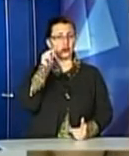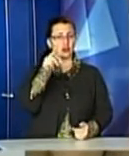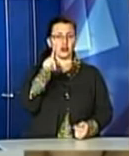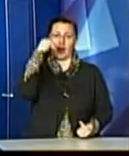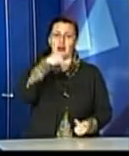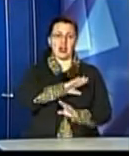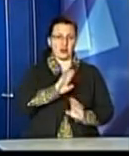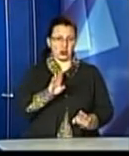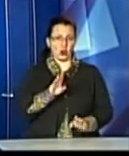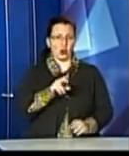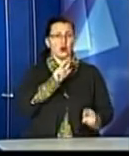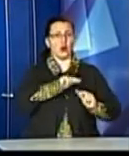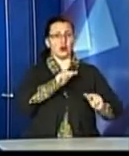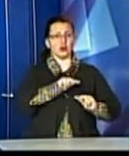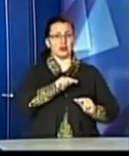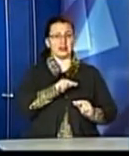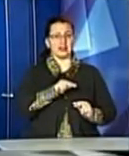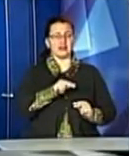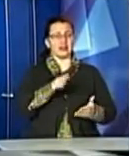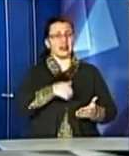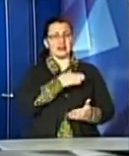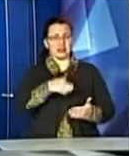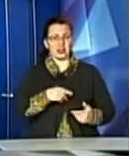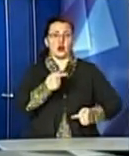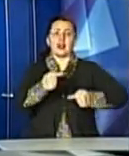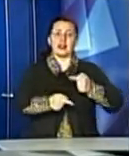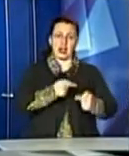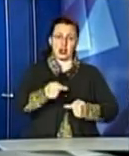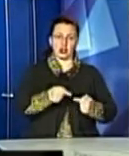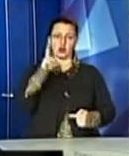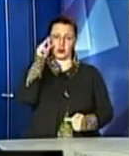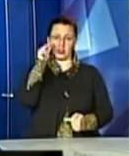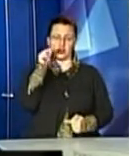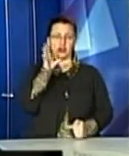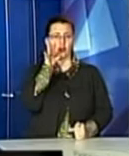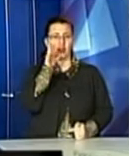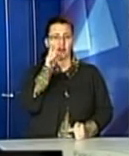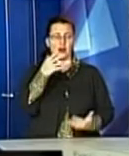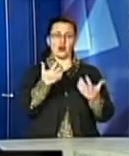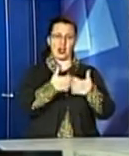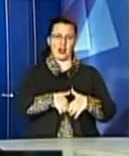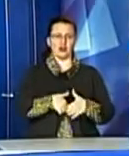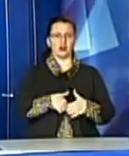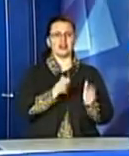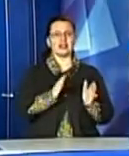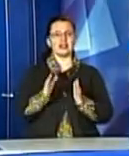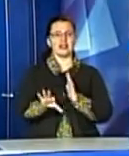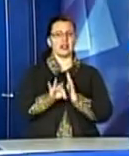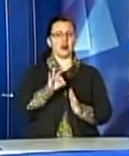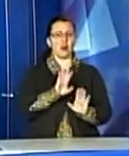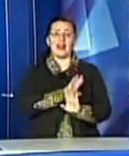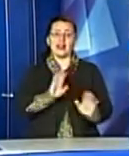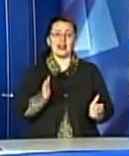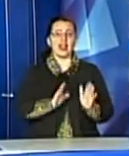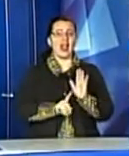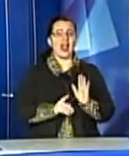відхилить запропоновану реєстрацію. Наступна дата і час подачі документів будуть автоматично вибрані системою не раніше, ніж за